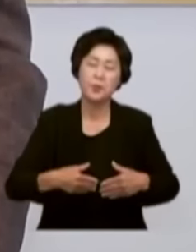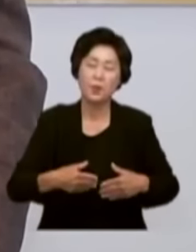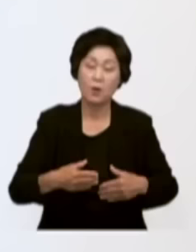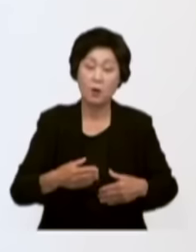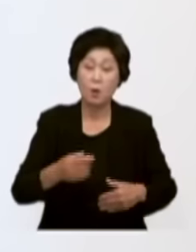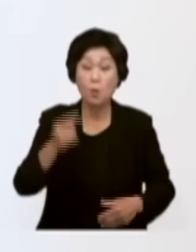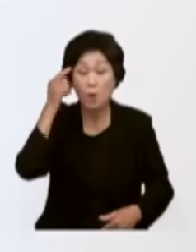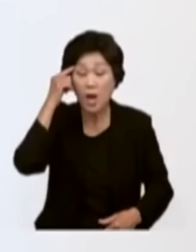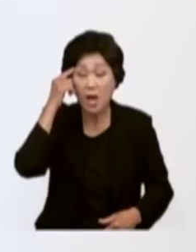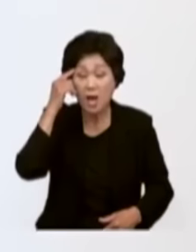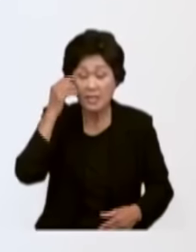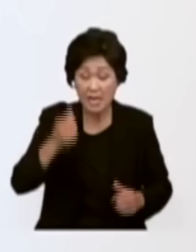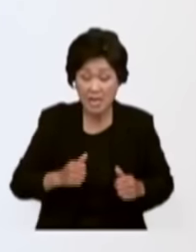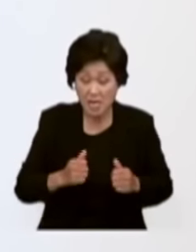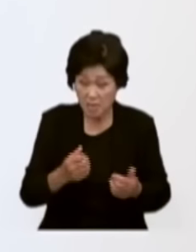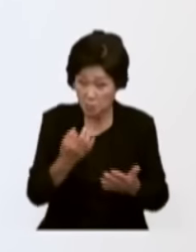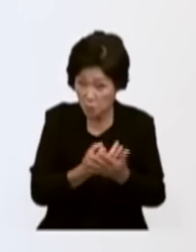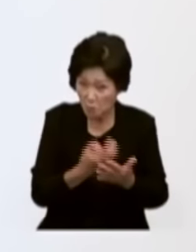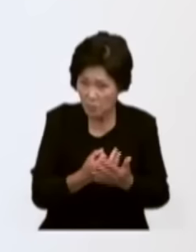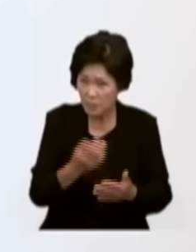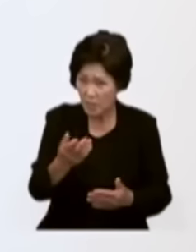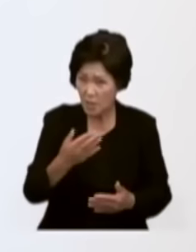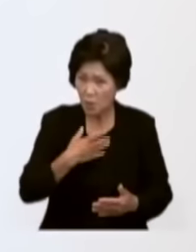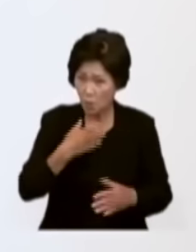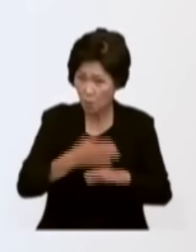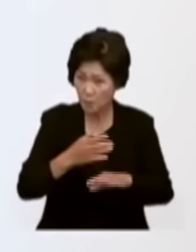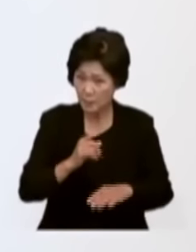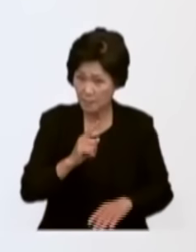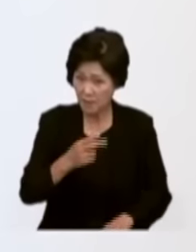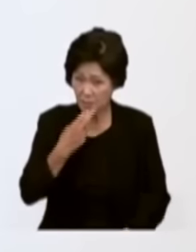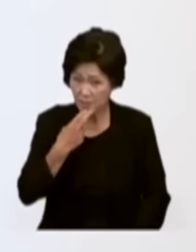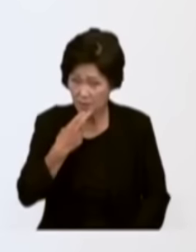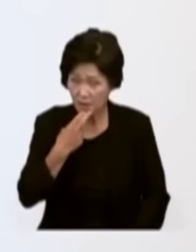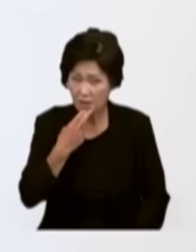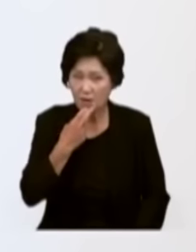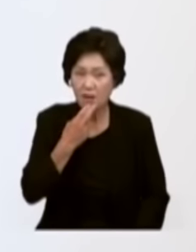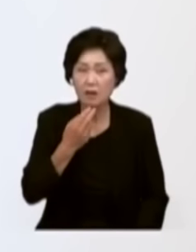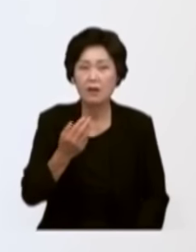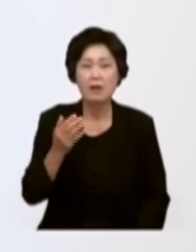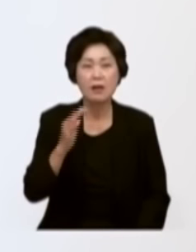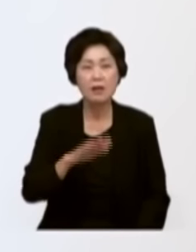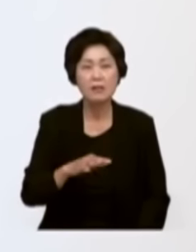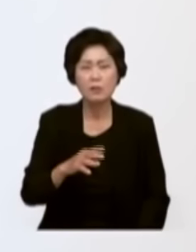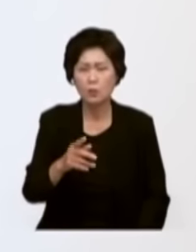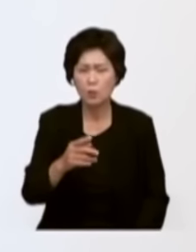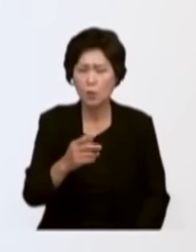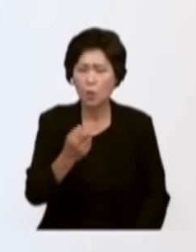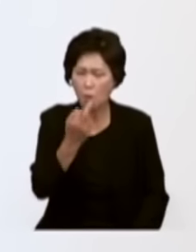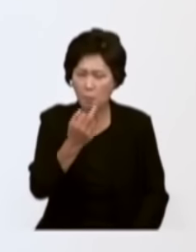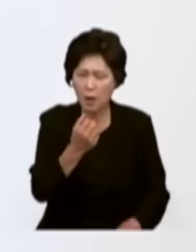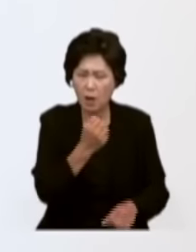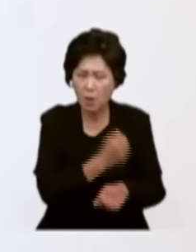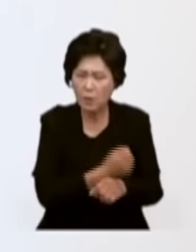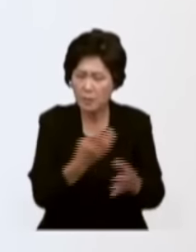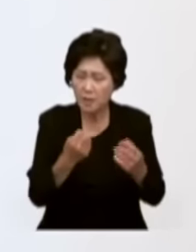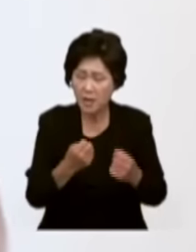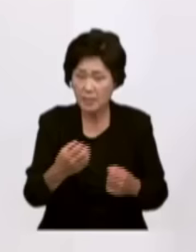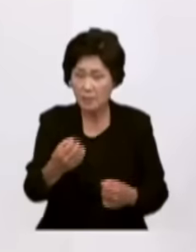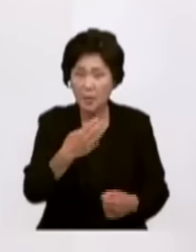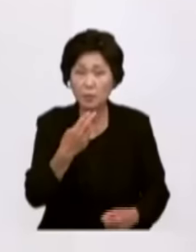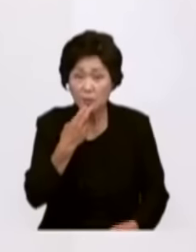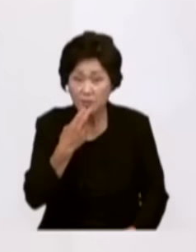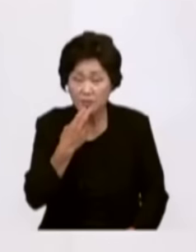열심히 해주고 최선을 다했는데 너 나한테 고맙다는 말도 안 해? 넌 어떻게 나한테 오빠 고생한다는 얘기도 안 하고 어디 밥도 안 차려줘 이런 얘기를 했었는데 이제는